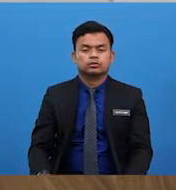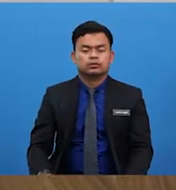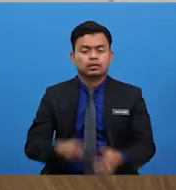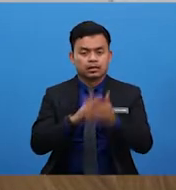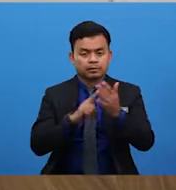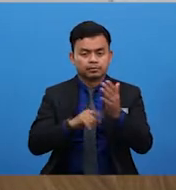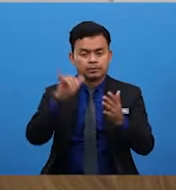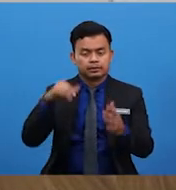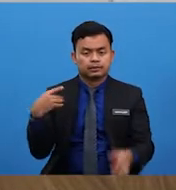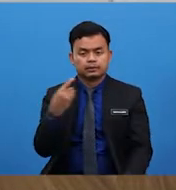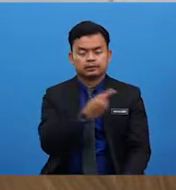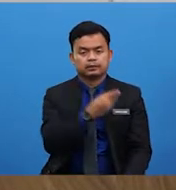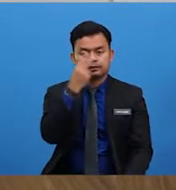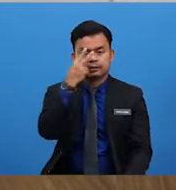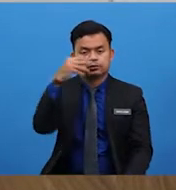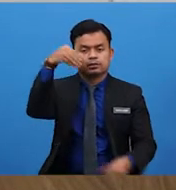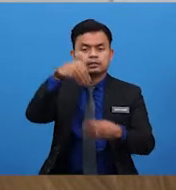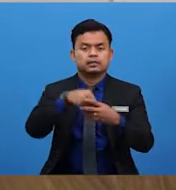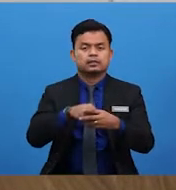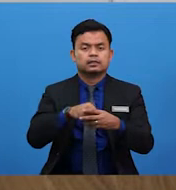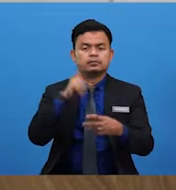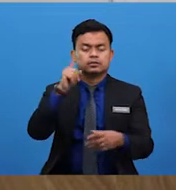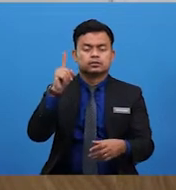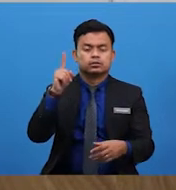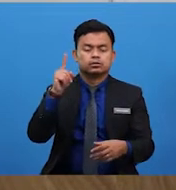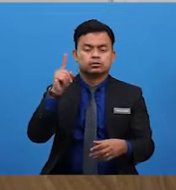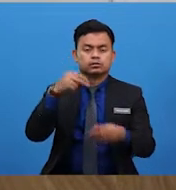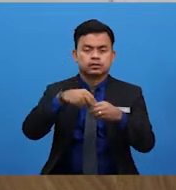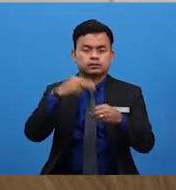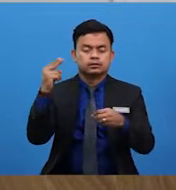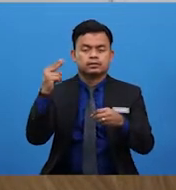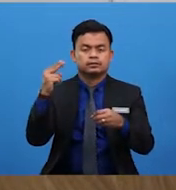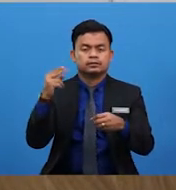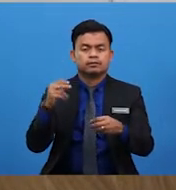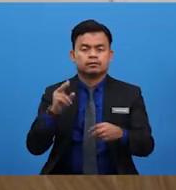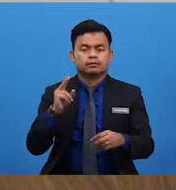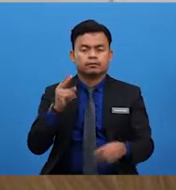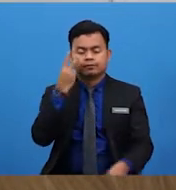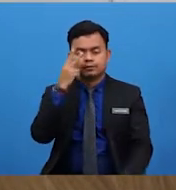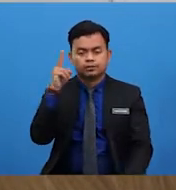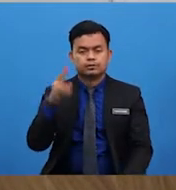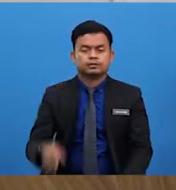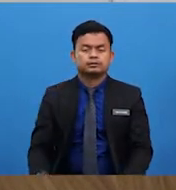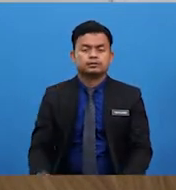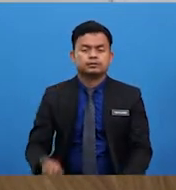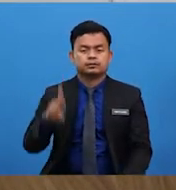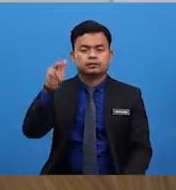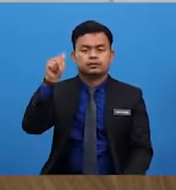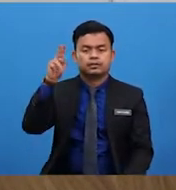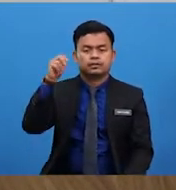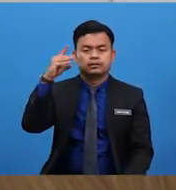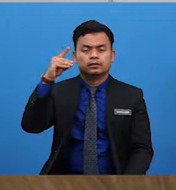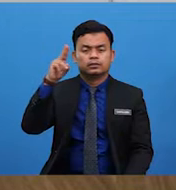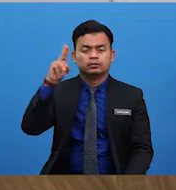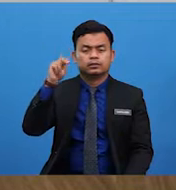saja yang kita lihat dalam sebuah karya seni dijual tanah dalam arti kata lain lah Hai kandungan Inilah aku